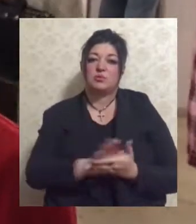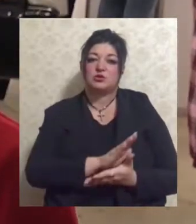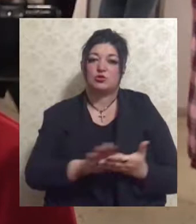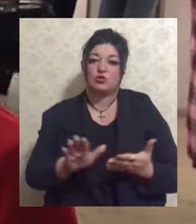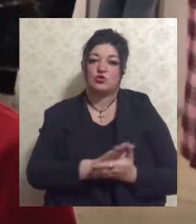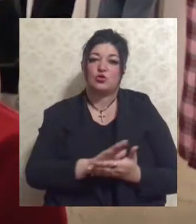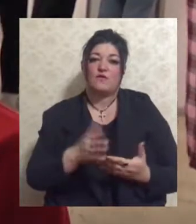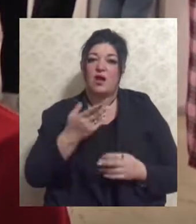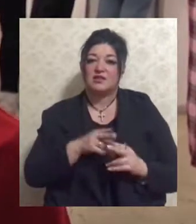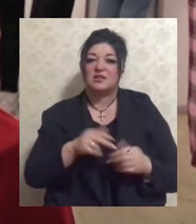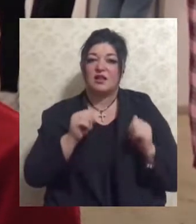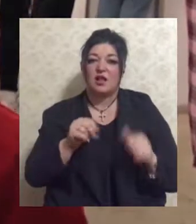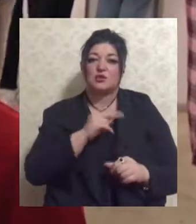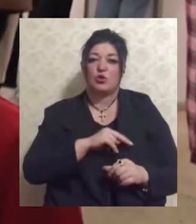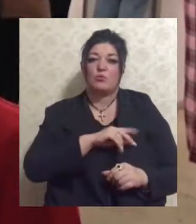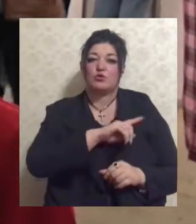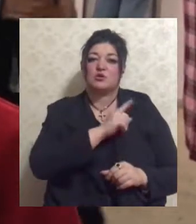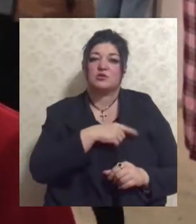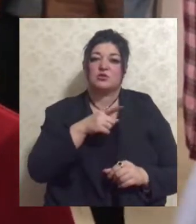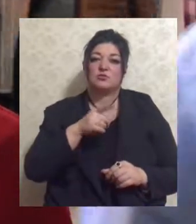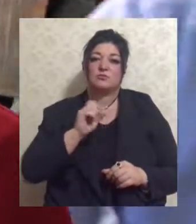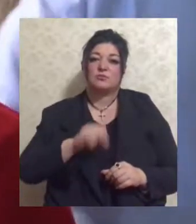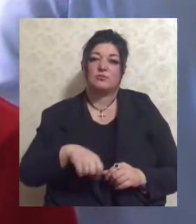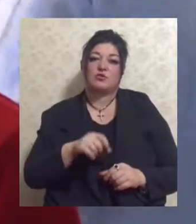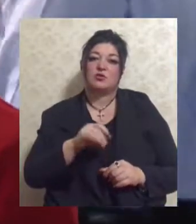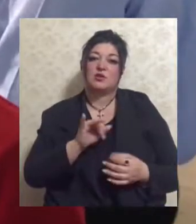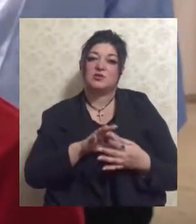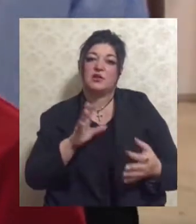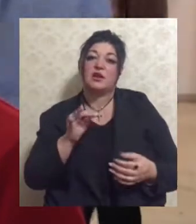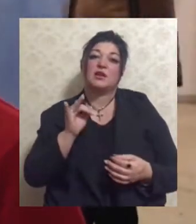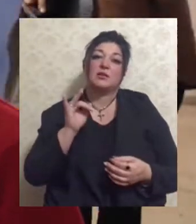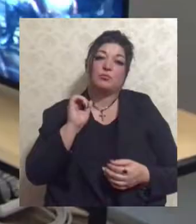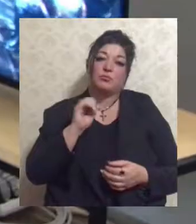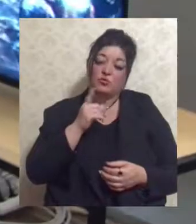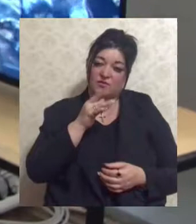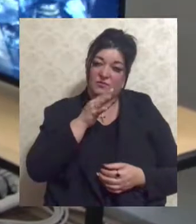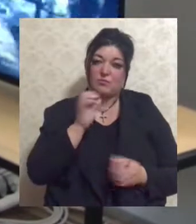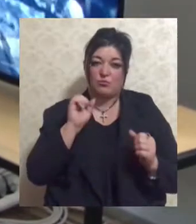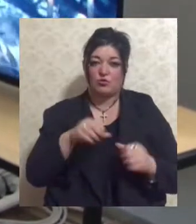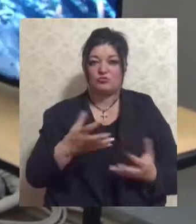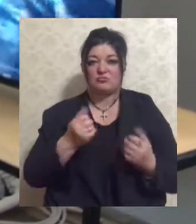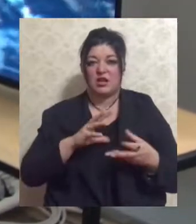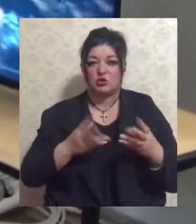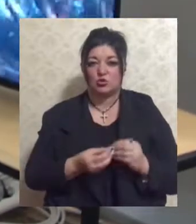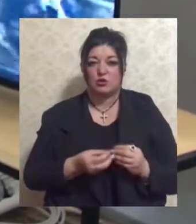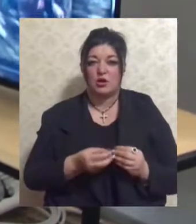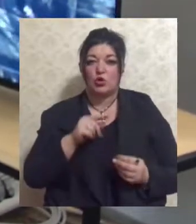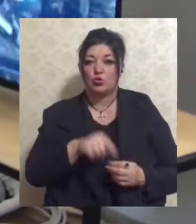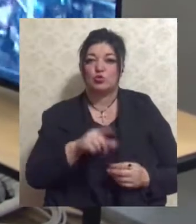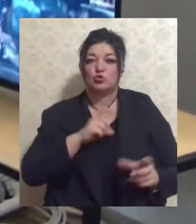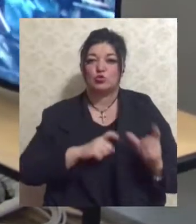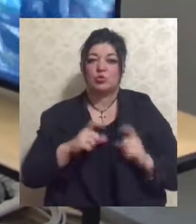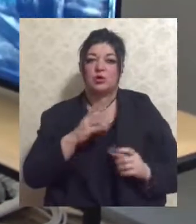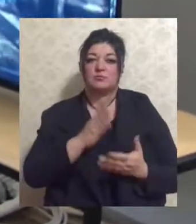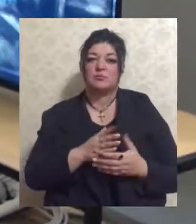можна і розвивати, і одночасно отримувати результат, бізнес-результат для компанії. Тут студенти мають змогу